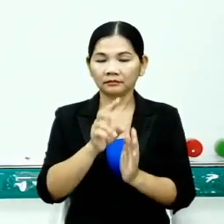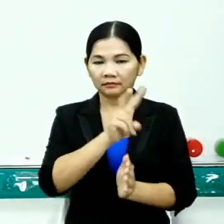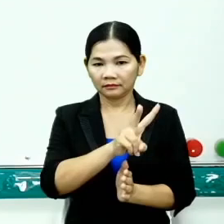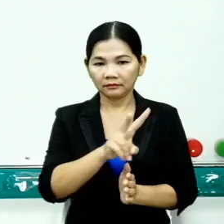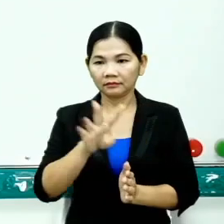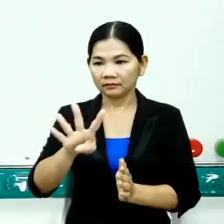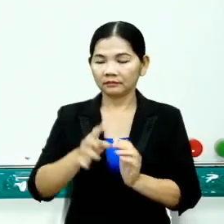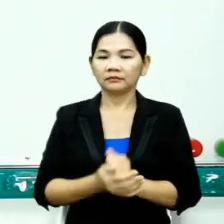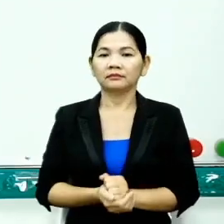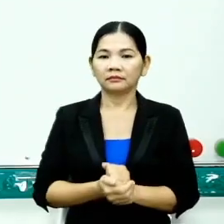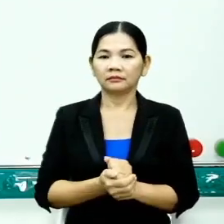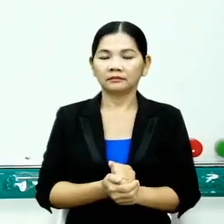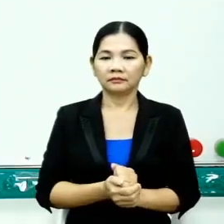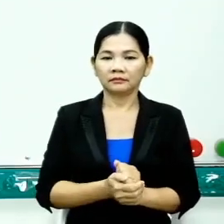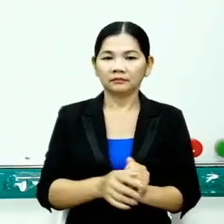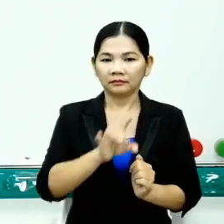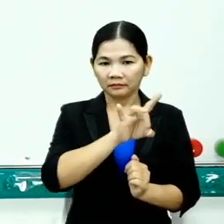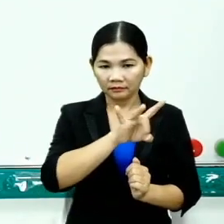24